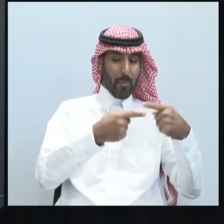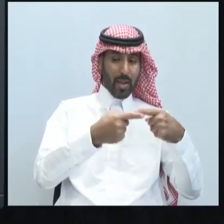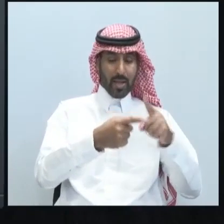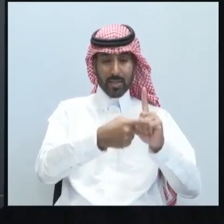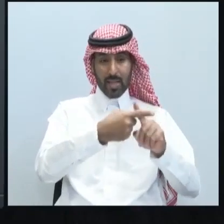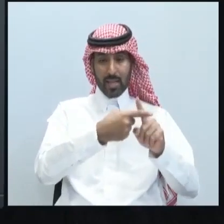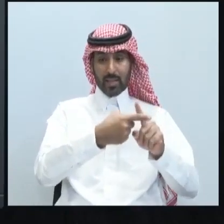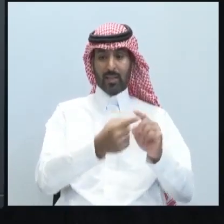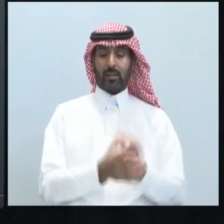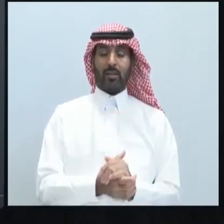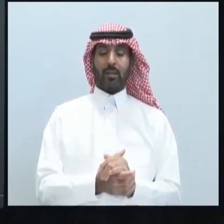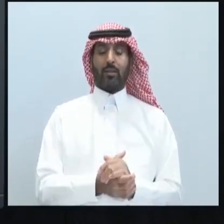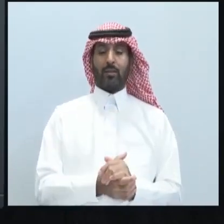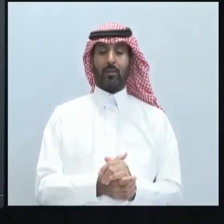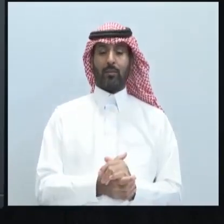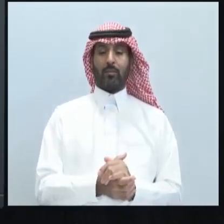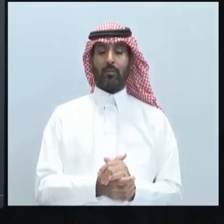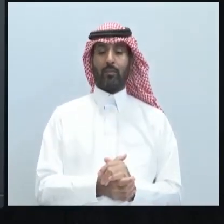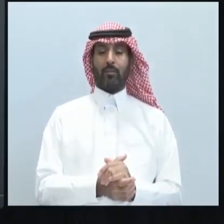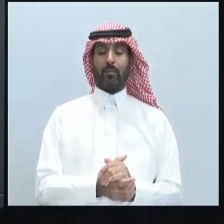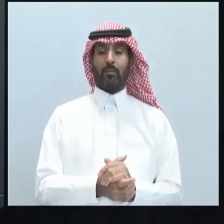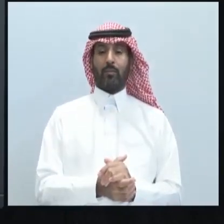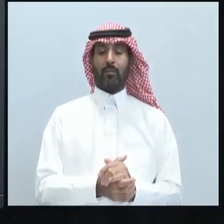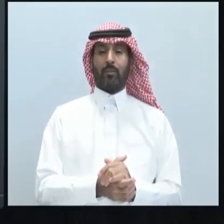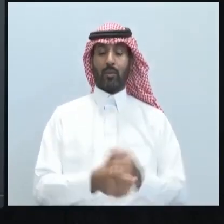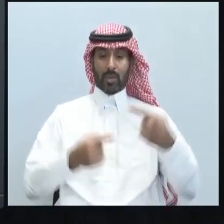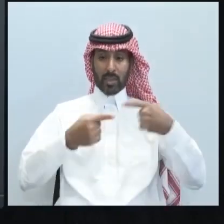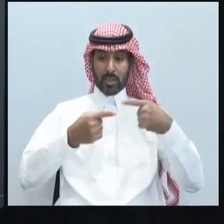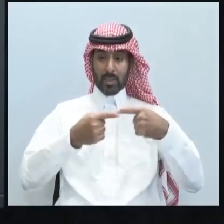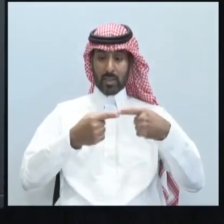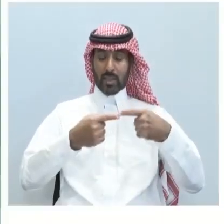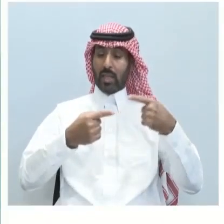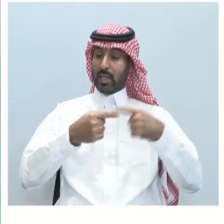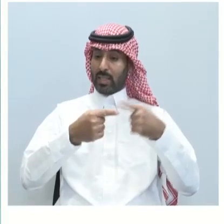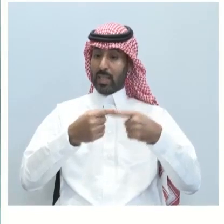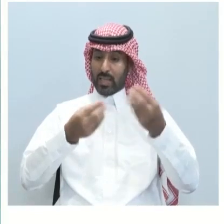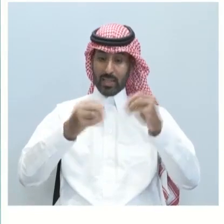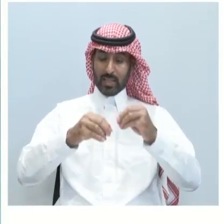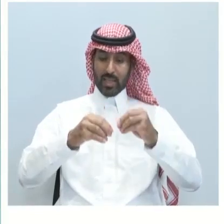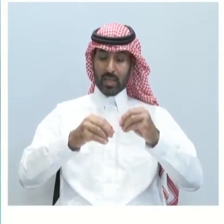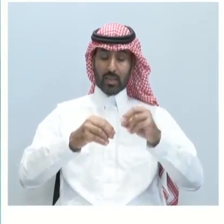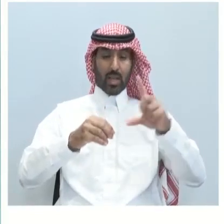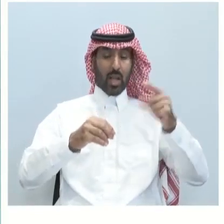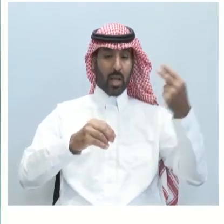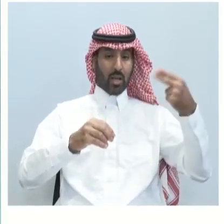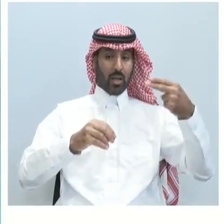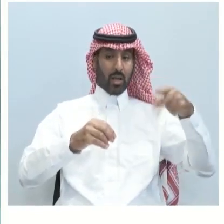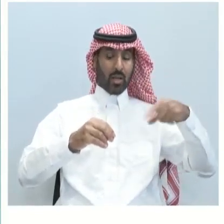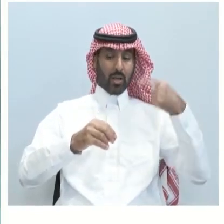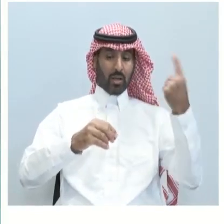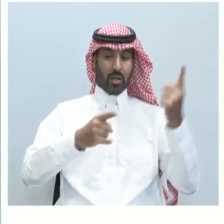وايونات مين ايونات الهيدروكسيد فعند فعندما تزداد تركيز ايون الهيدروجين